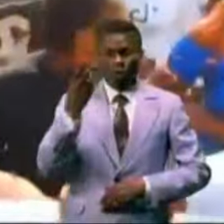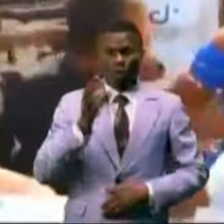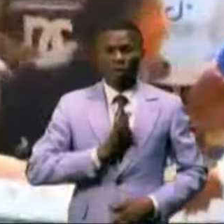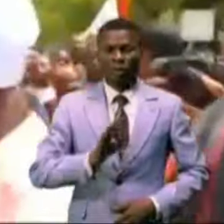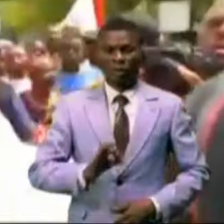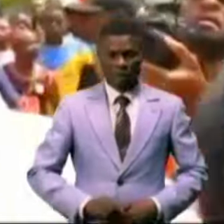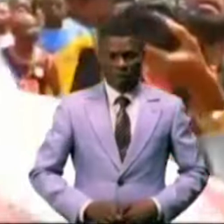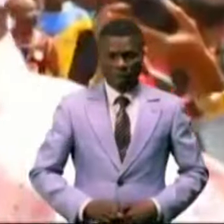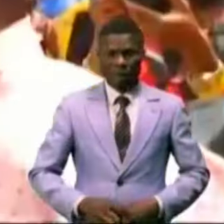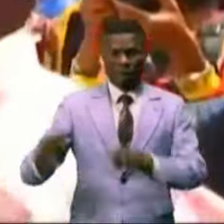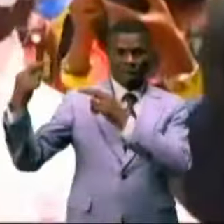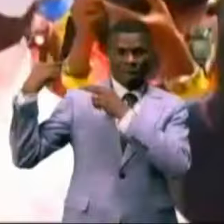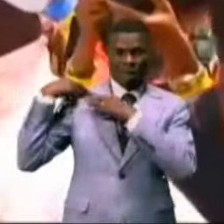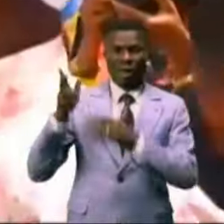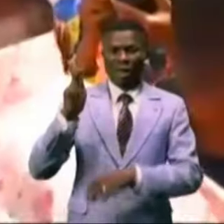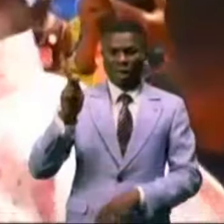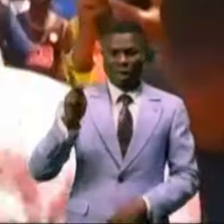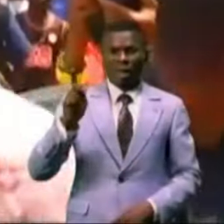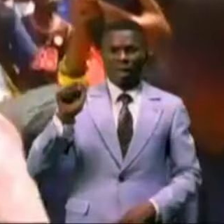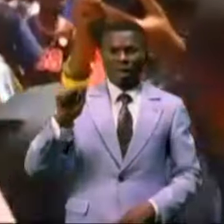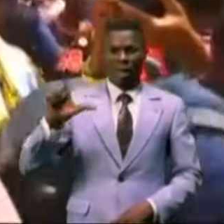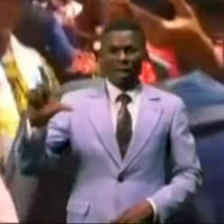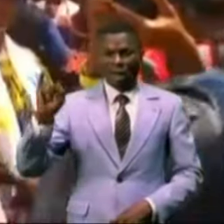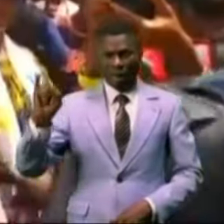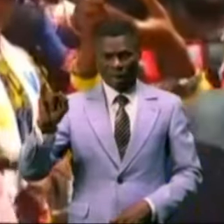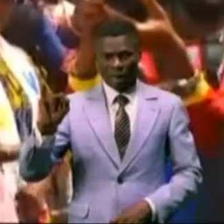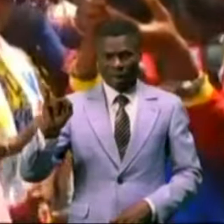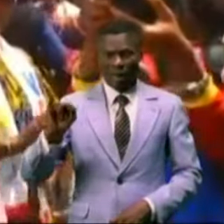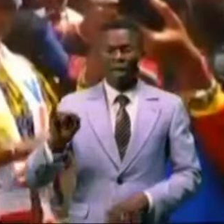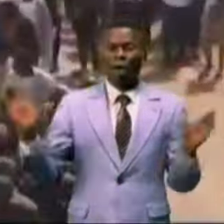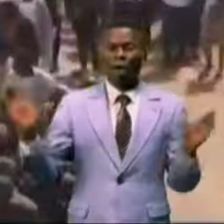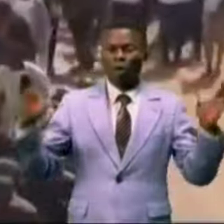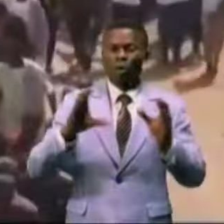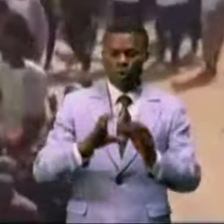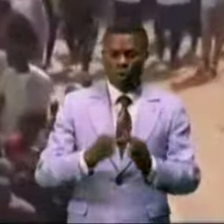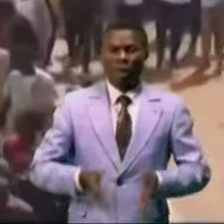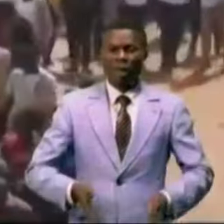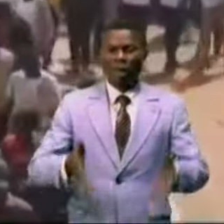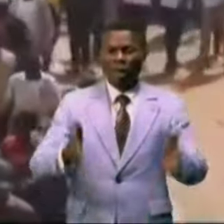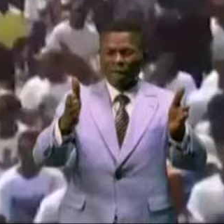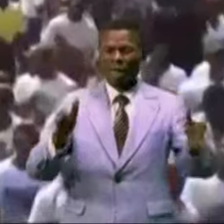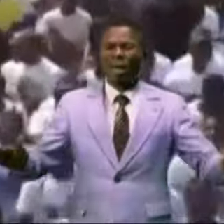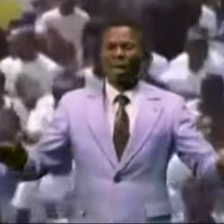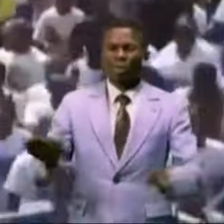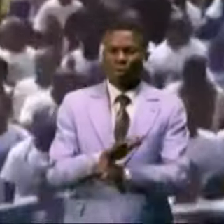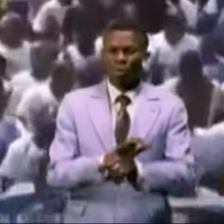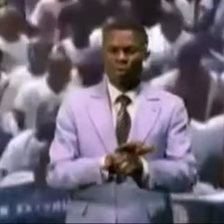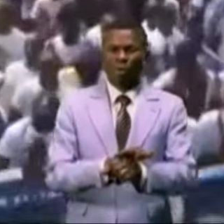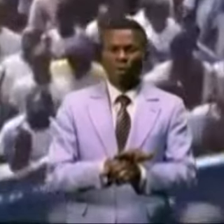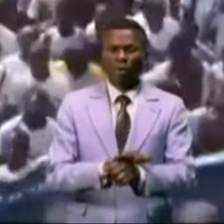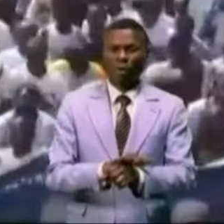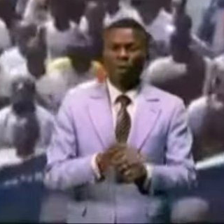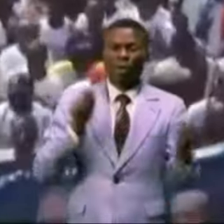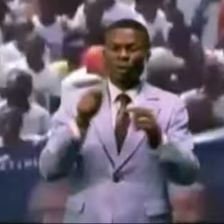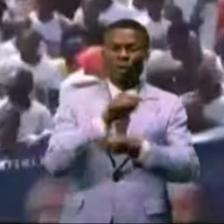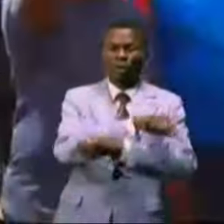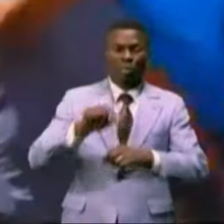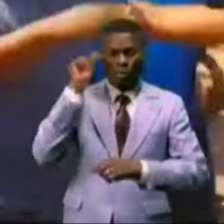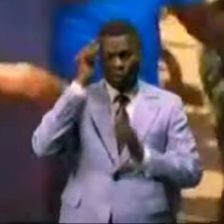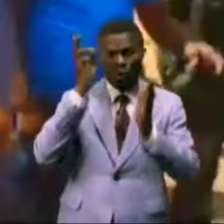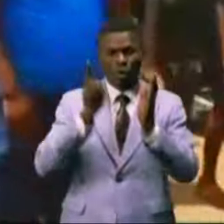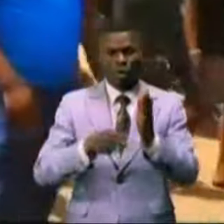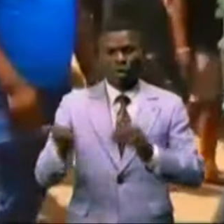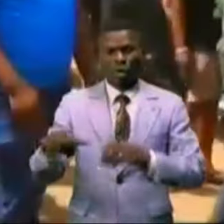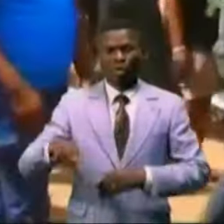que dirige Kalimboui. Dans une procession arpentant les rues et avenues jusqu'au siège du gouvernorat de la